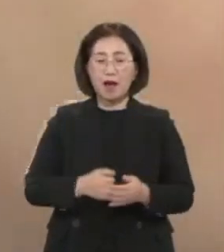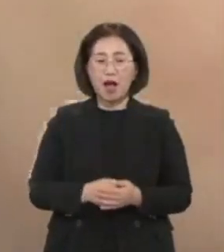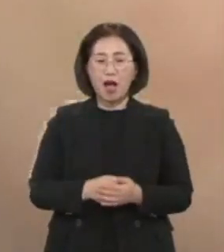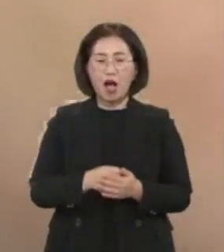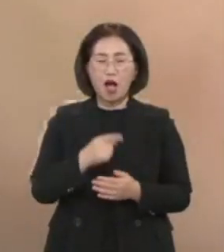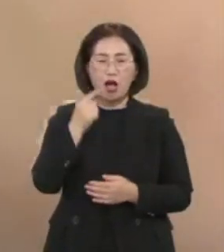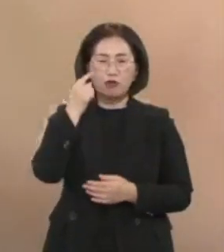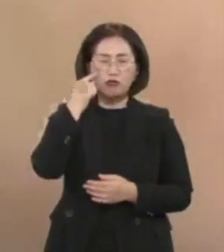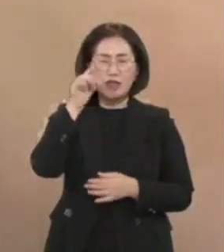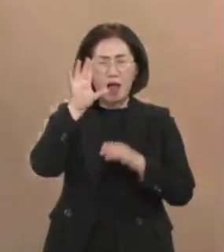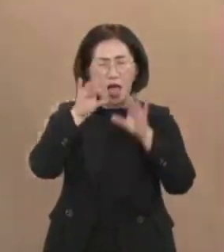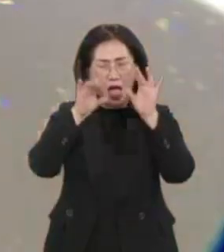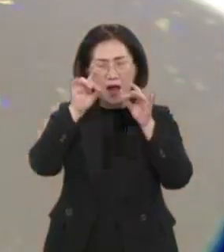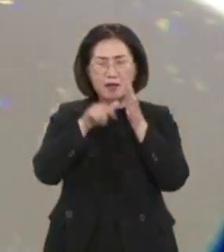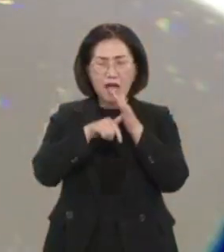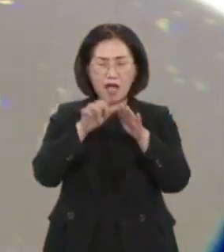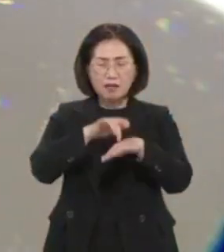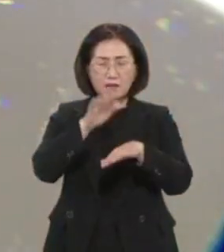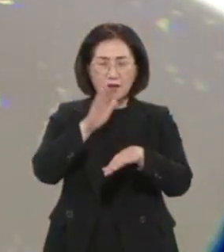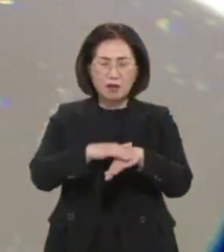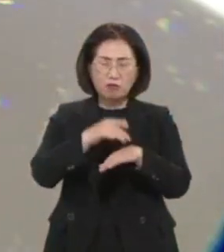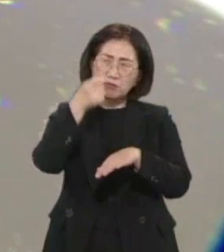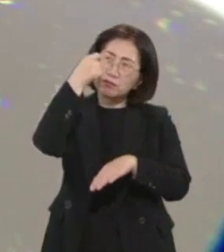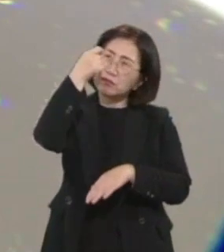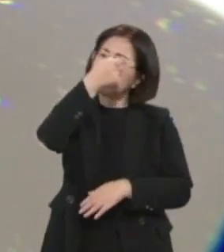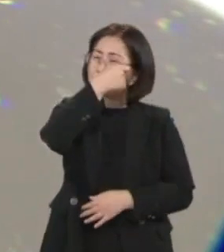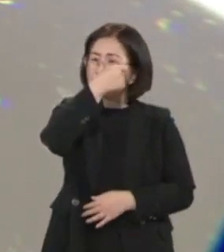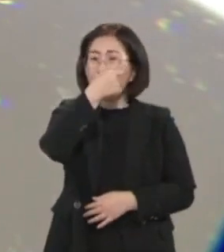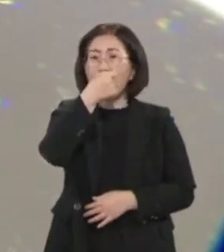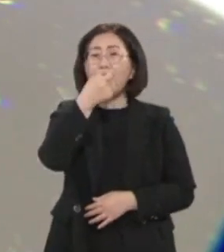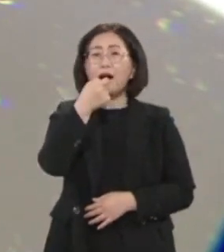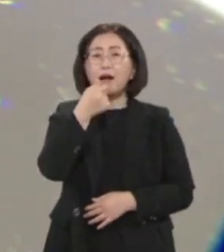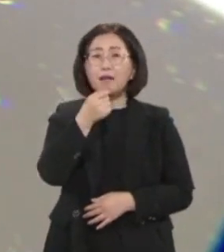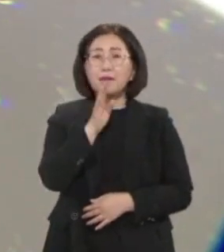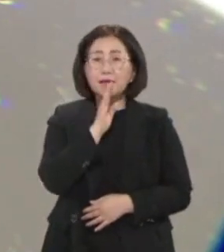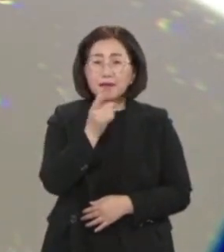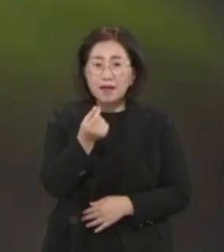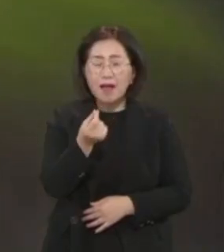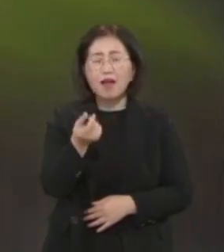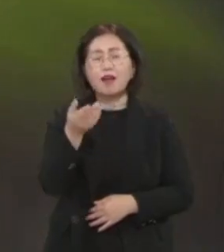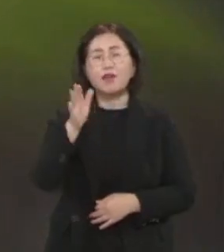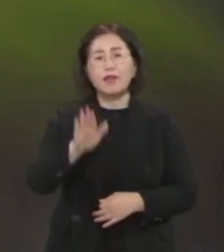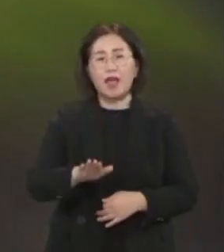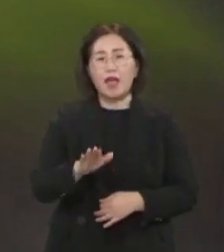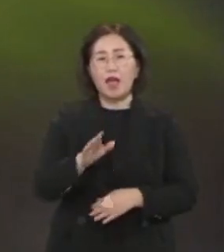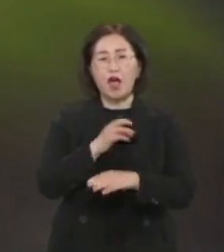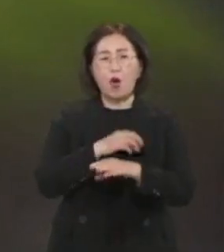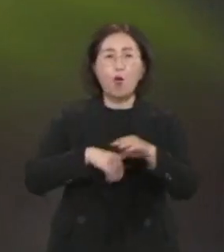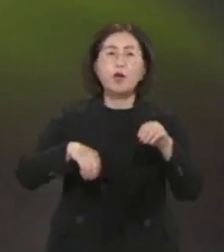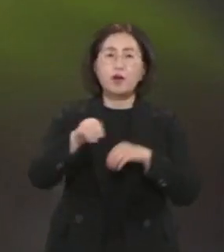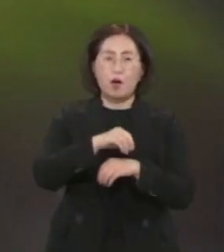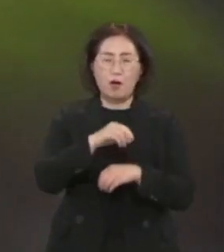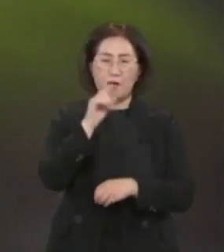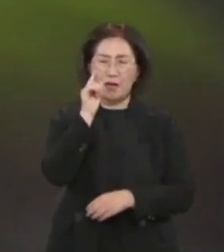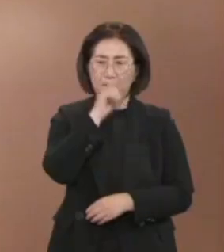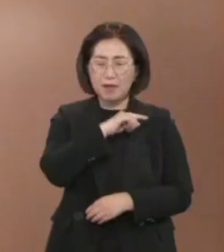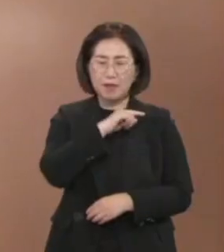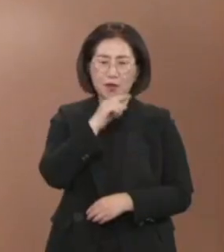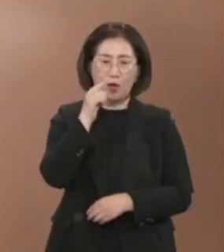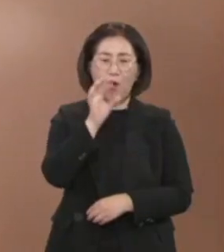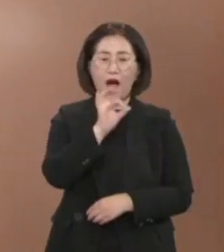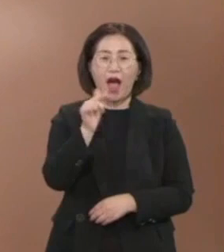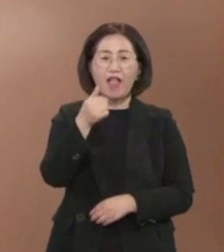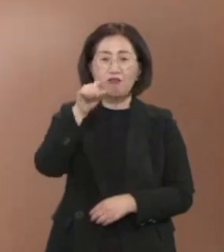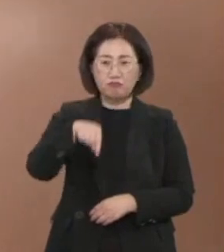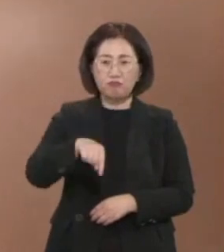때마다 습관적으로 인공눈물을 넣는 경우가 많은데 오히려 건조증을 악화하고 안구까지 손상시킬